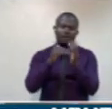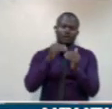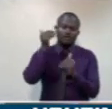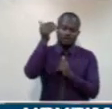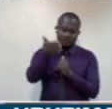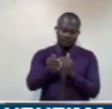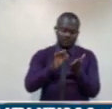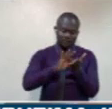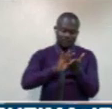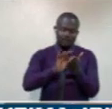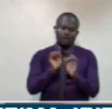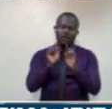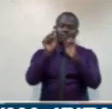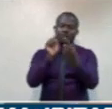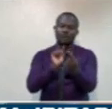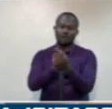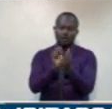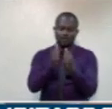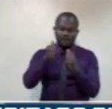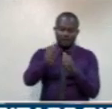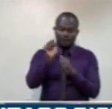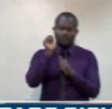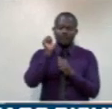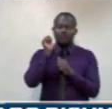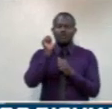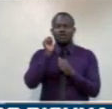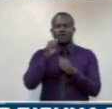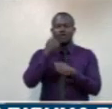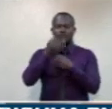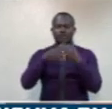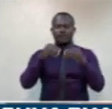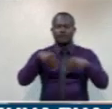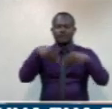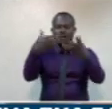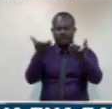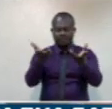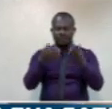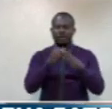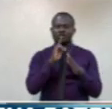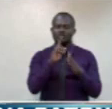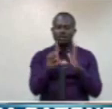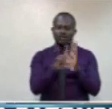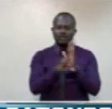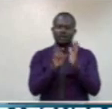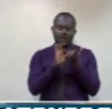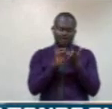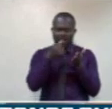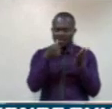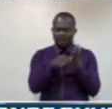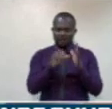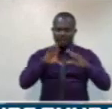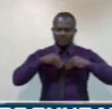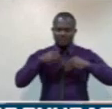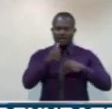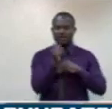nyuma tukandika nkajyayo nkabonana nabo bakanatanga na instruction yuko batwandikira ibaruwa bayemerera